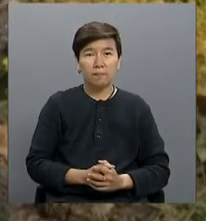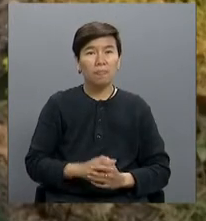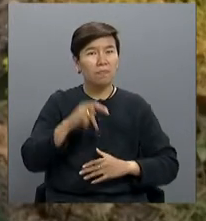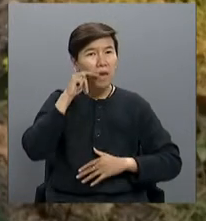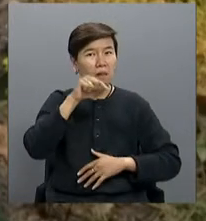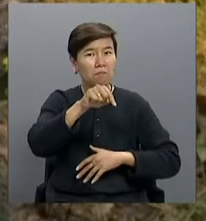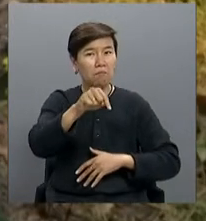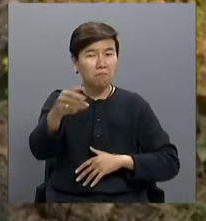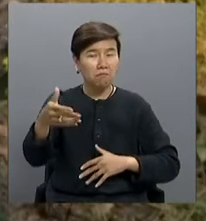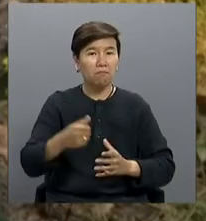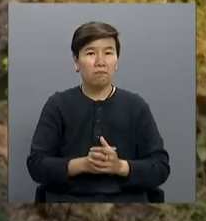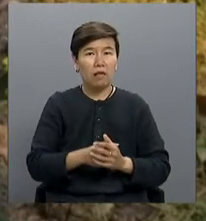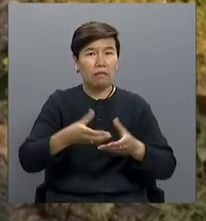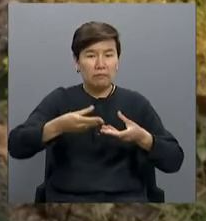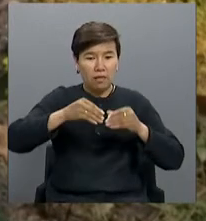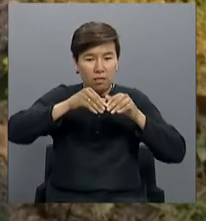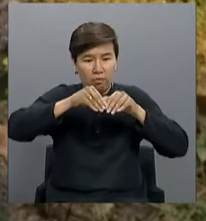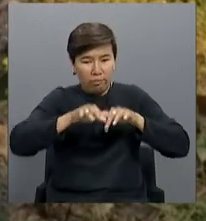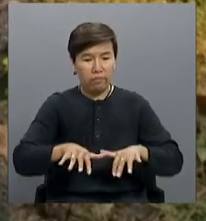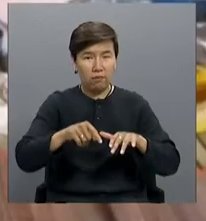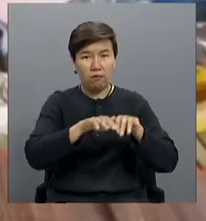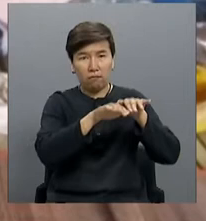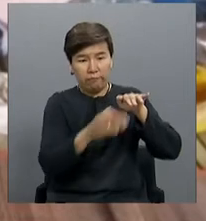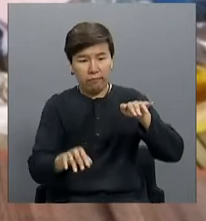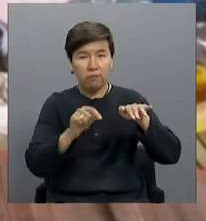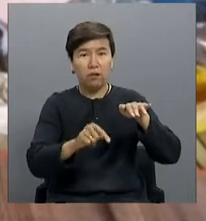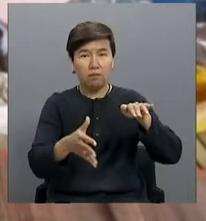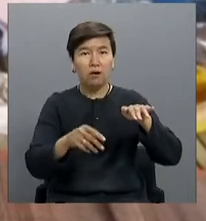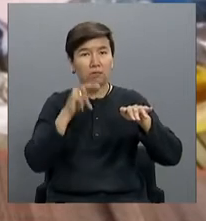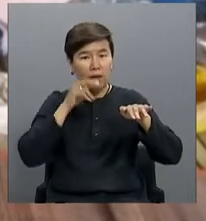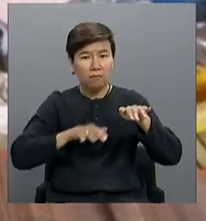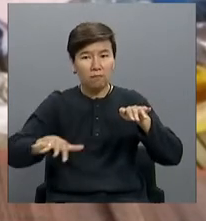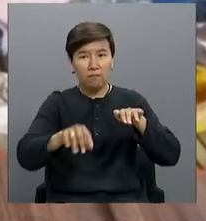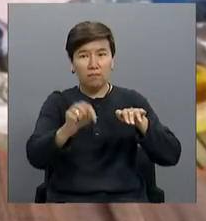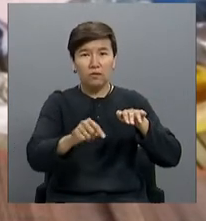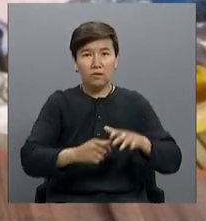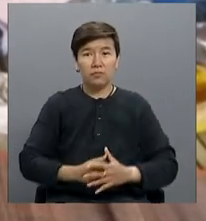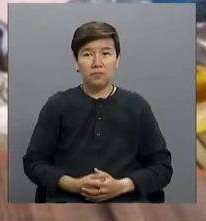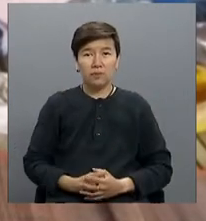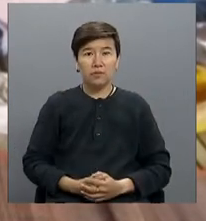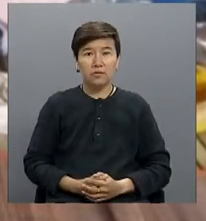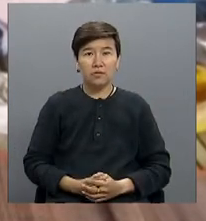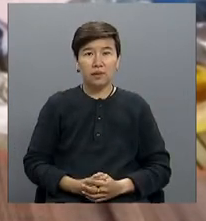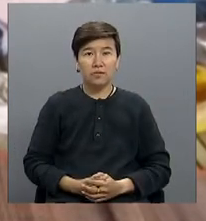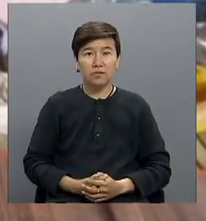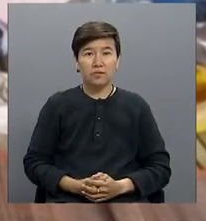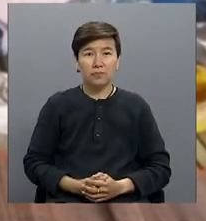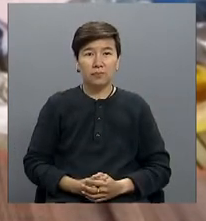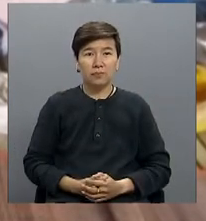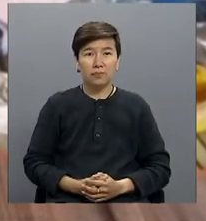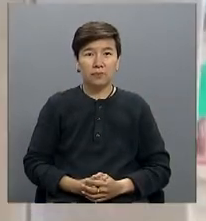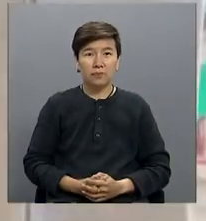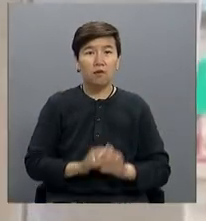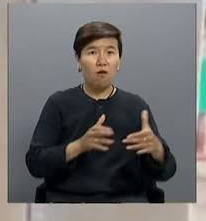นี่แผ่นดินสุดทั้งนั้นมันก็ต้องลาวไปทั้งที่มันสุดนะบ้านนี้ก็แบบว่าห้องน้ำนี่ก็ลาวบักได้